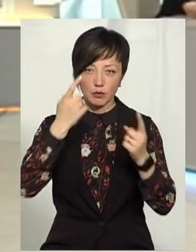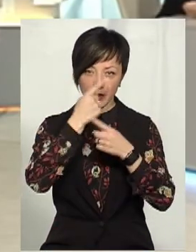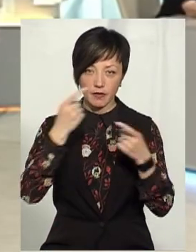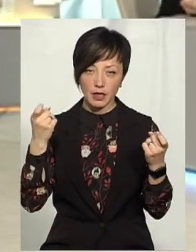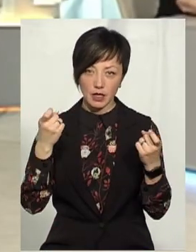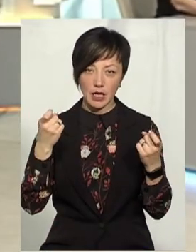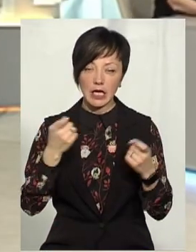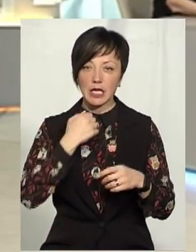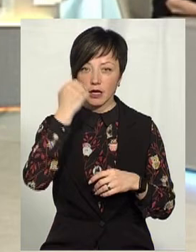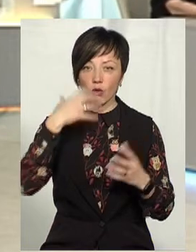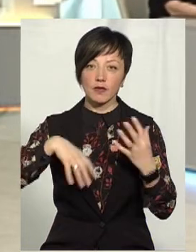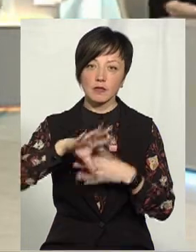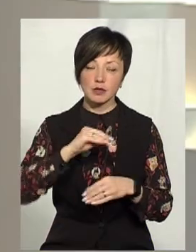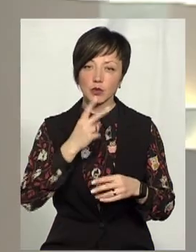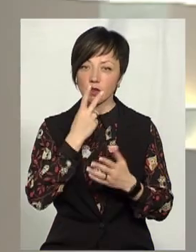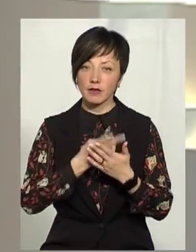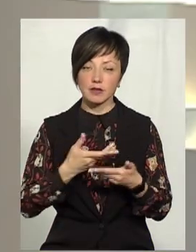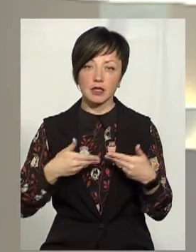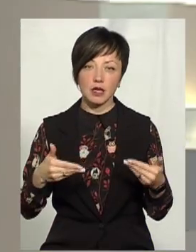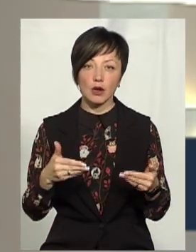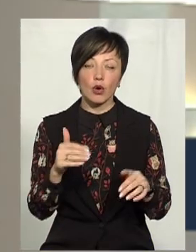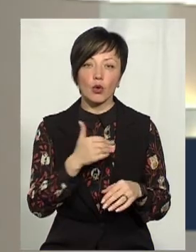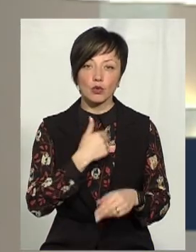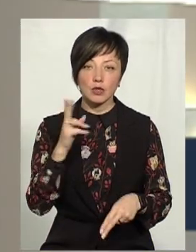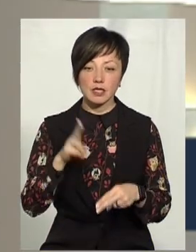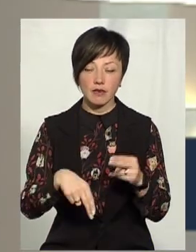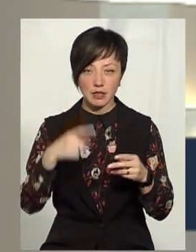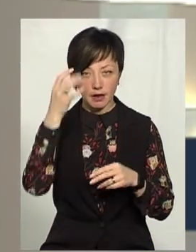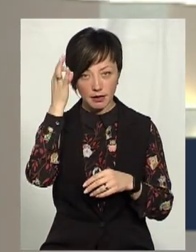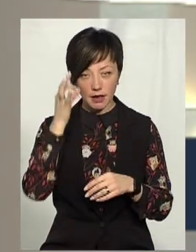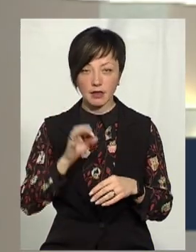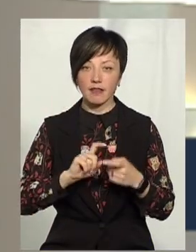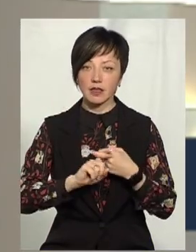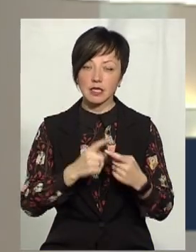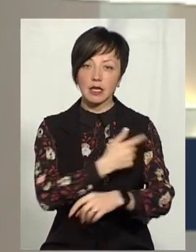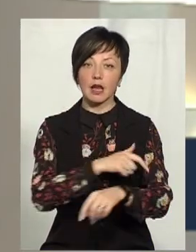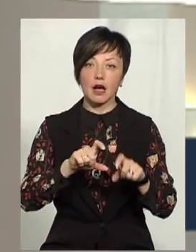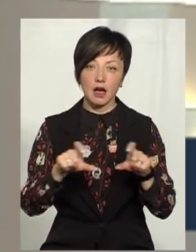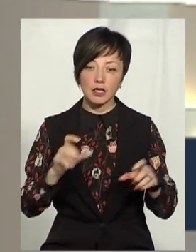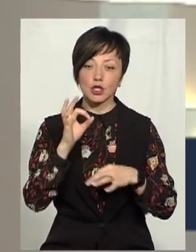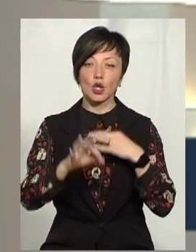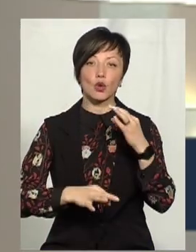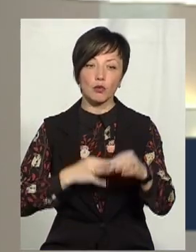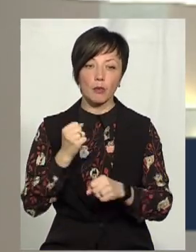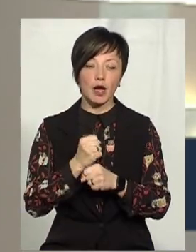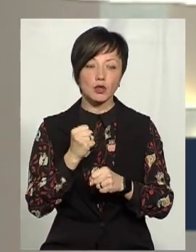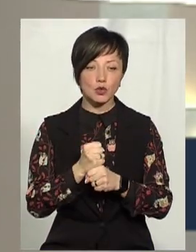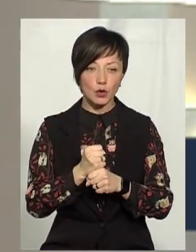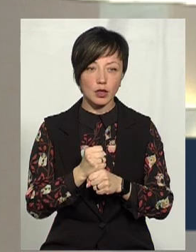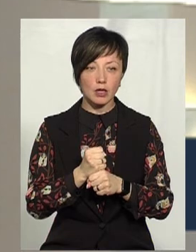ефірі. Дякую всім, хто нас дивився. Але ж хочу на завершення нагадати, що в інфекційній лікарні цілодобово